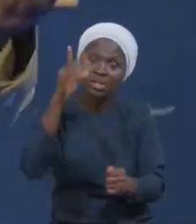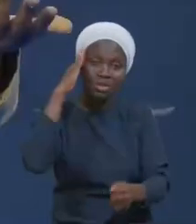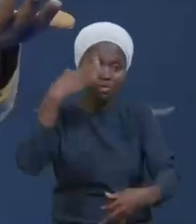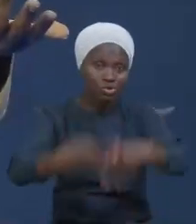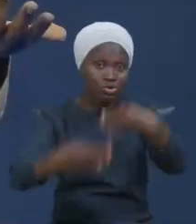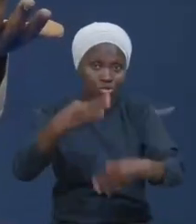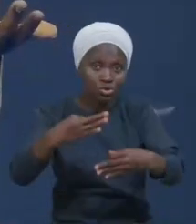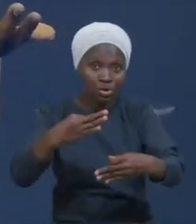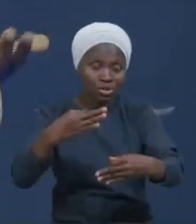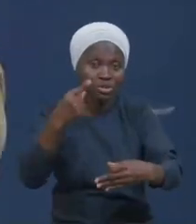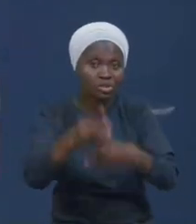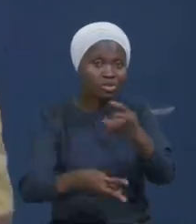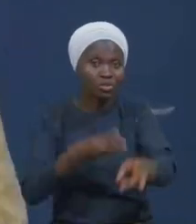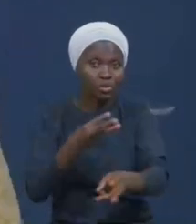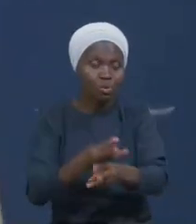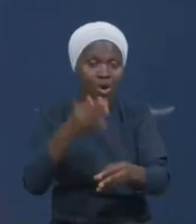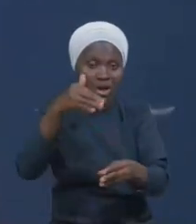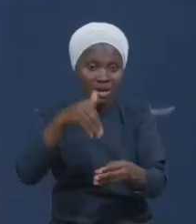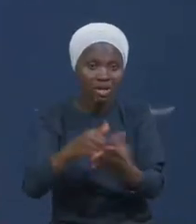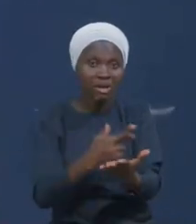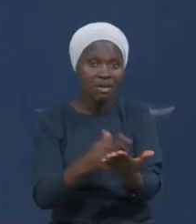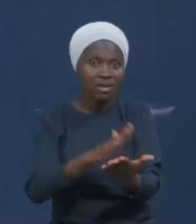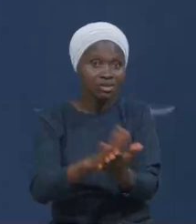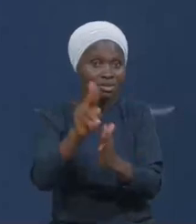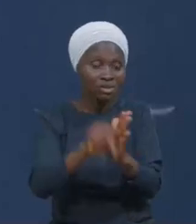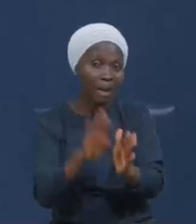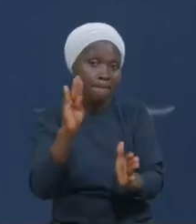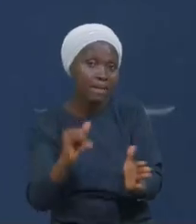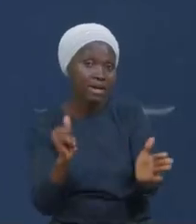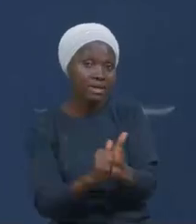l'homme qu'il a désigné.